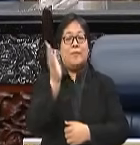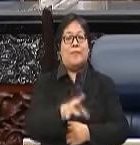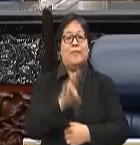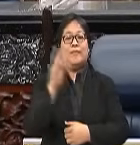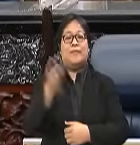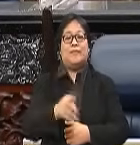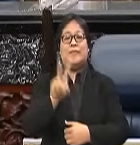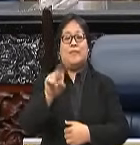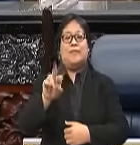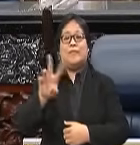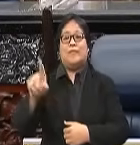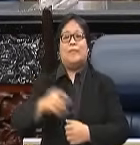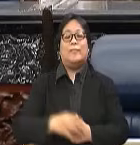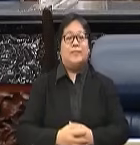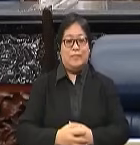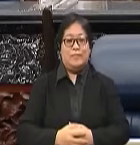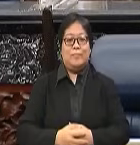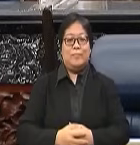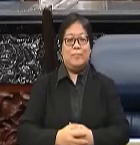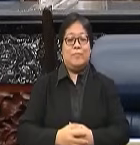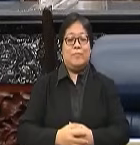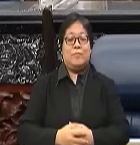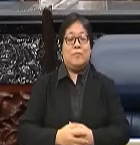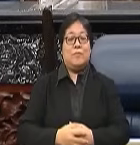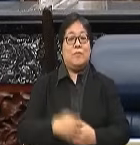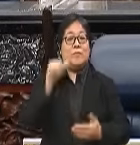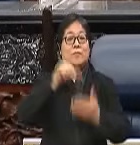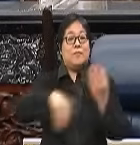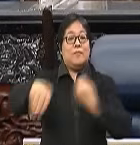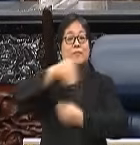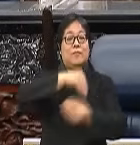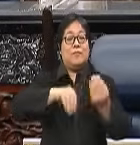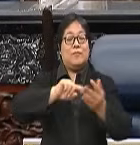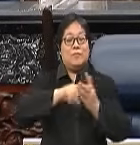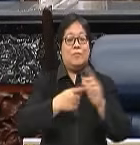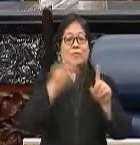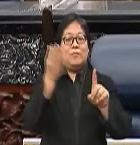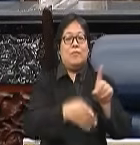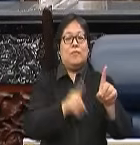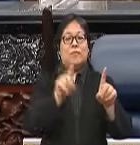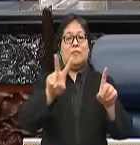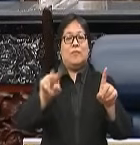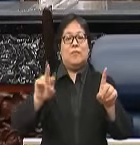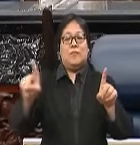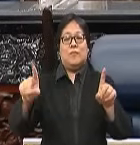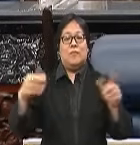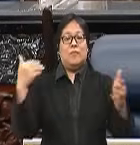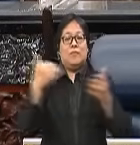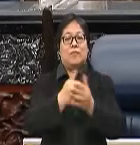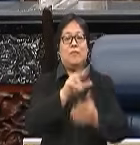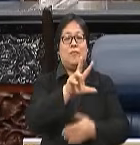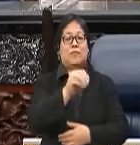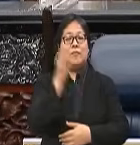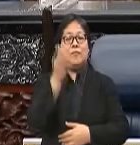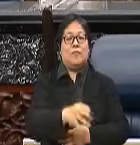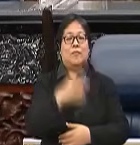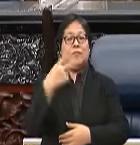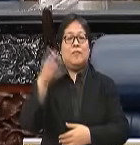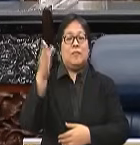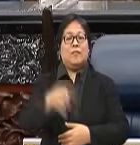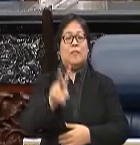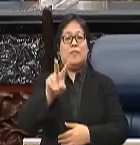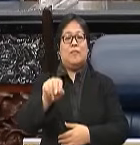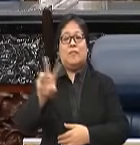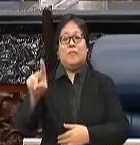julai 21 kelilingi bukan kuas mulai 1 Jan 21 sehingga 30 Desember